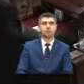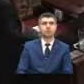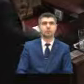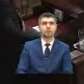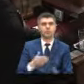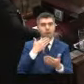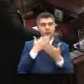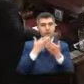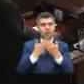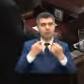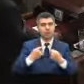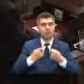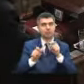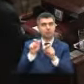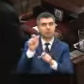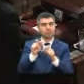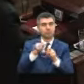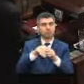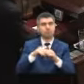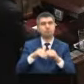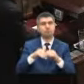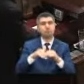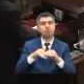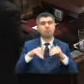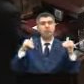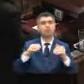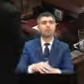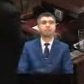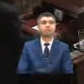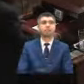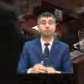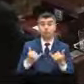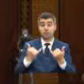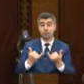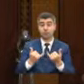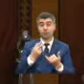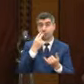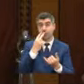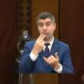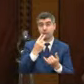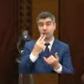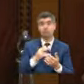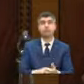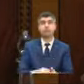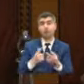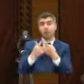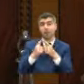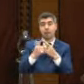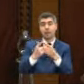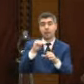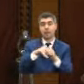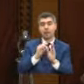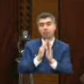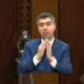شكرا سيد الرئيس، السيدات والسادة النواب، السادة الوزراء. اليوم ونحن نتابع في المجموعة النيابية لحزب